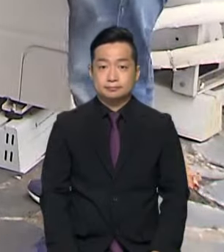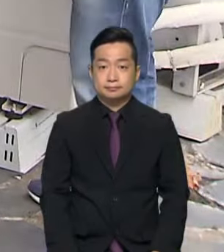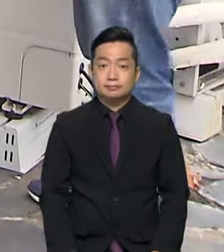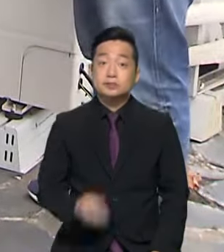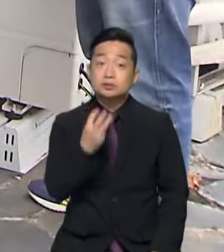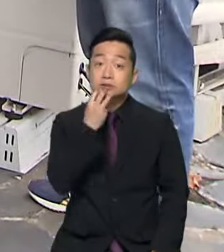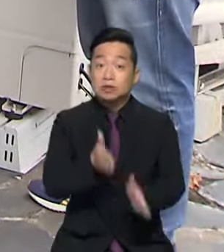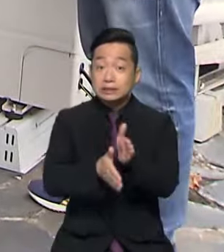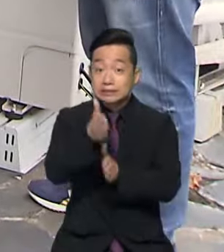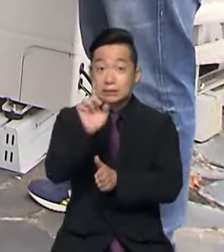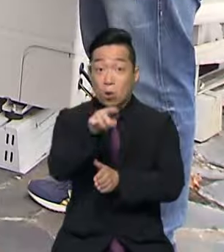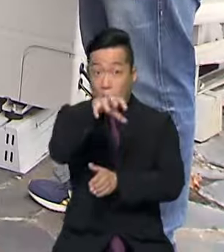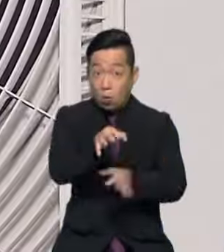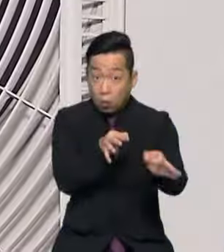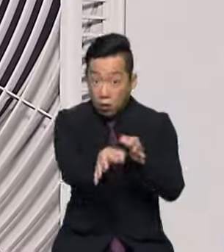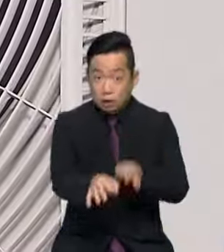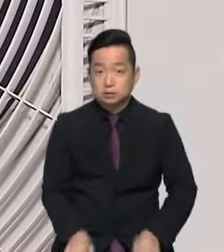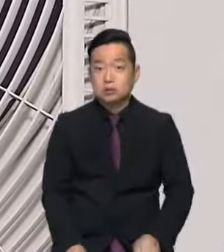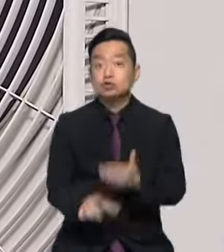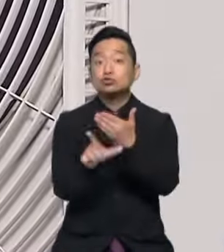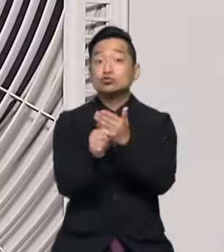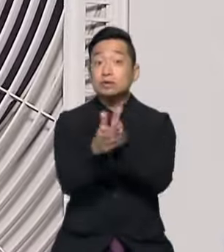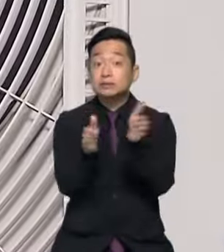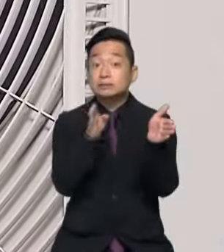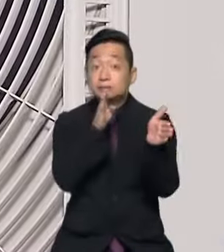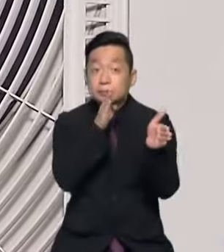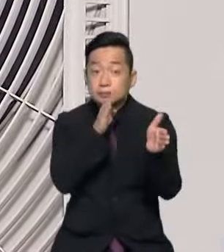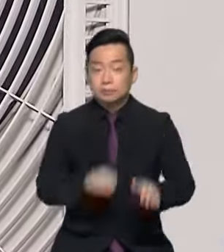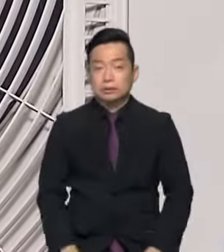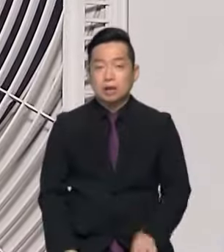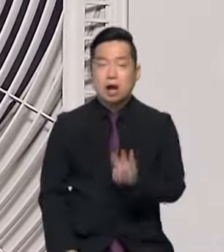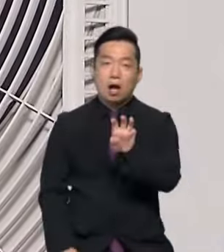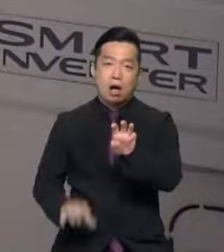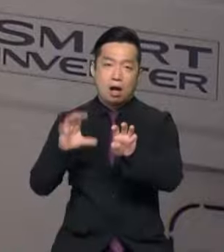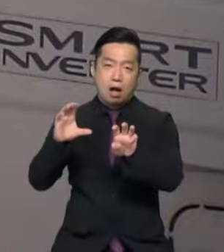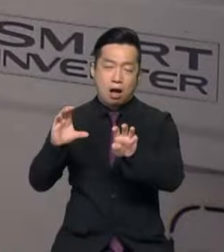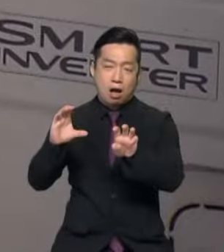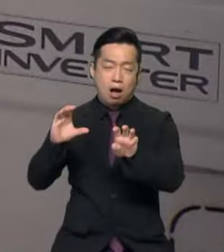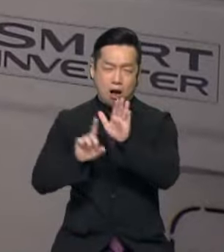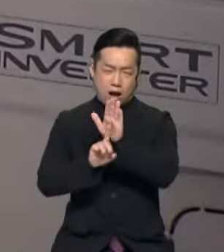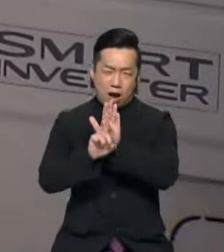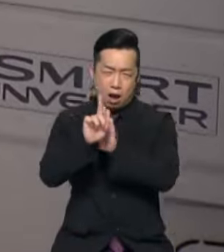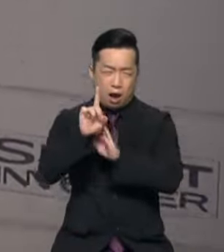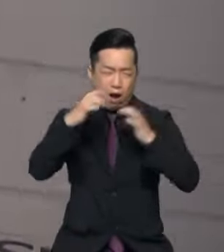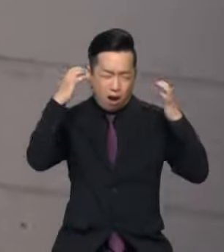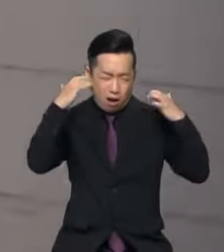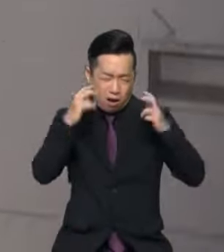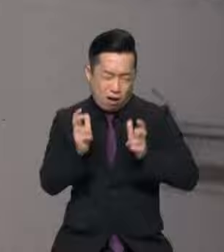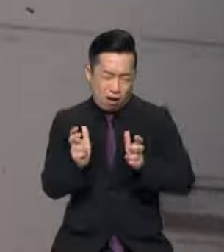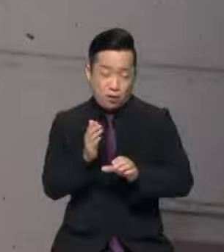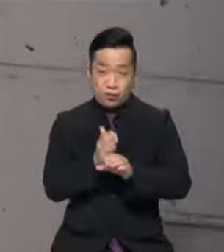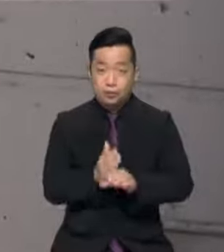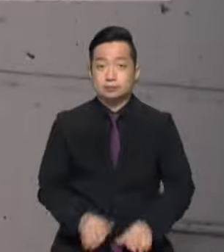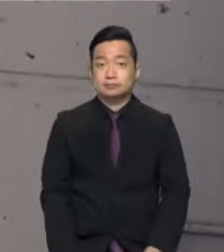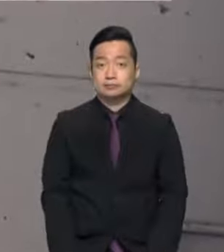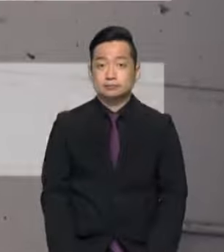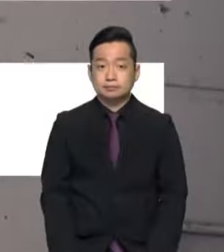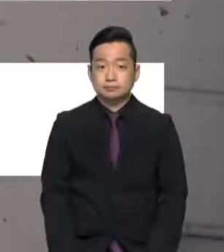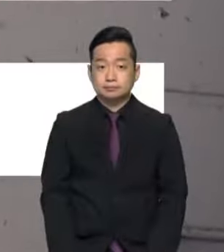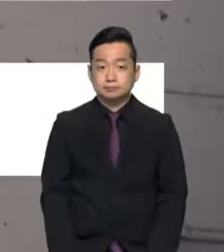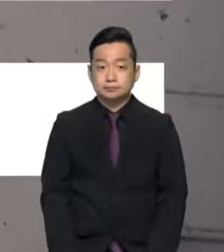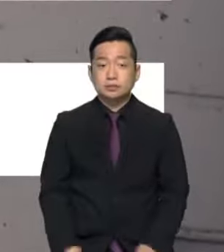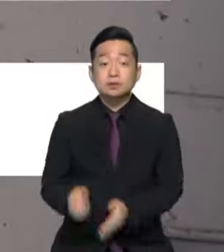서울 시내 한 상가입니다. 9월에 접어들었지만 30도 넘는 무더위에 에어컨 실외기가 쉴새 없이 돌아갑니다.